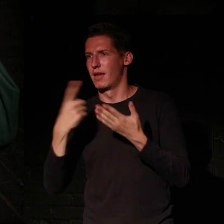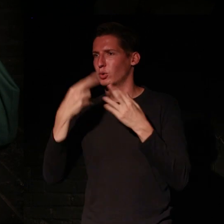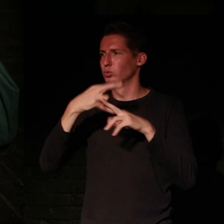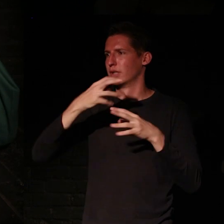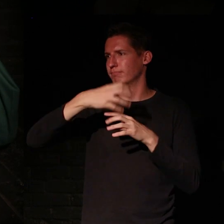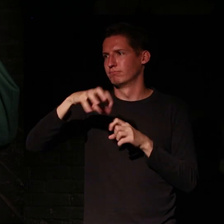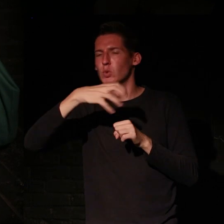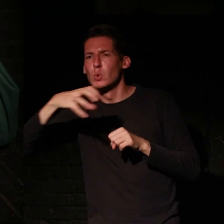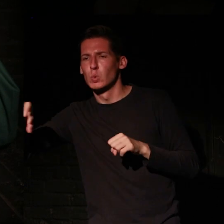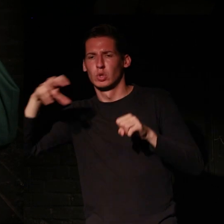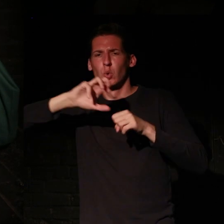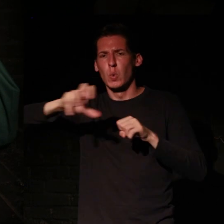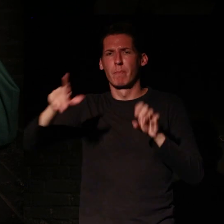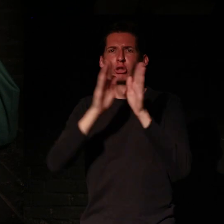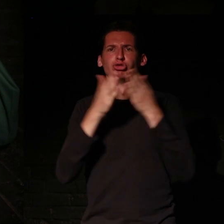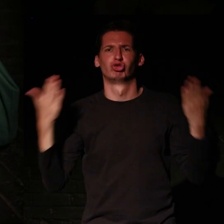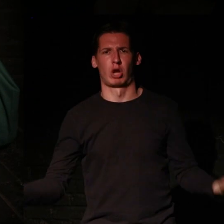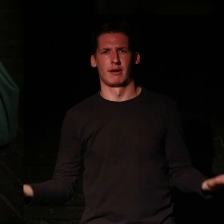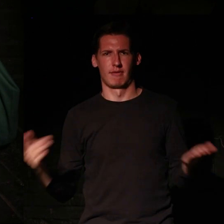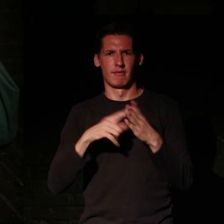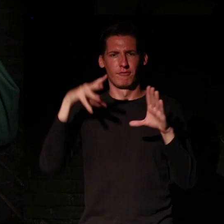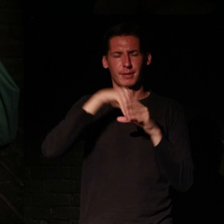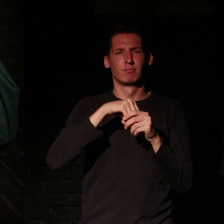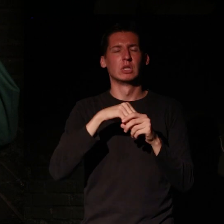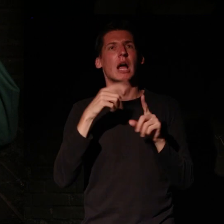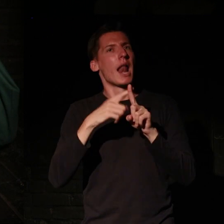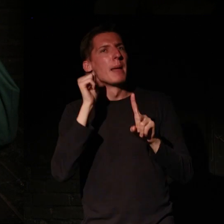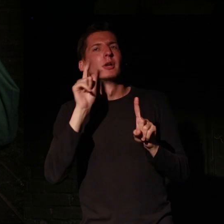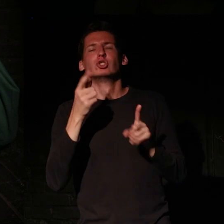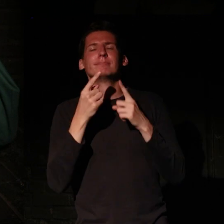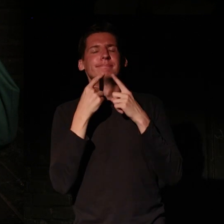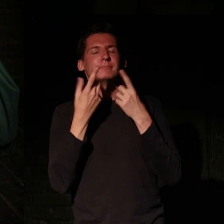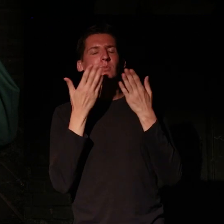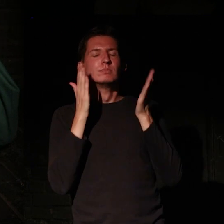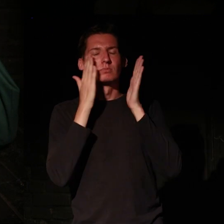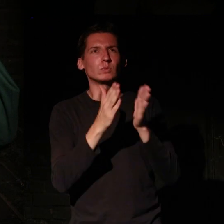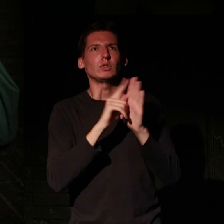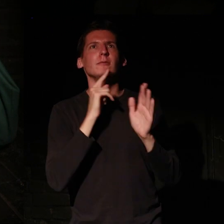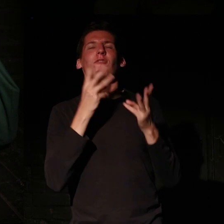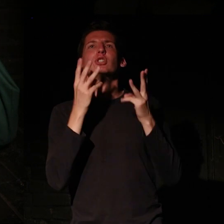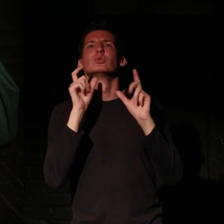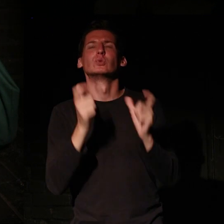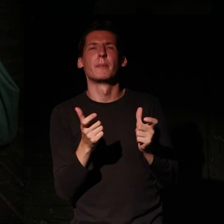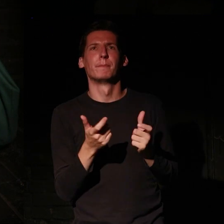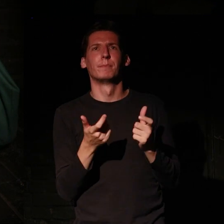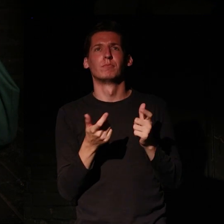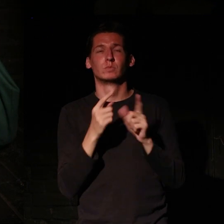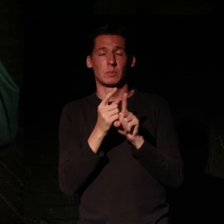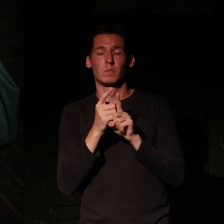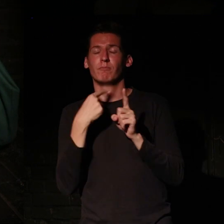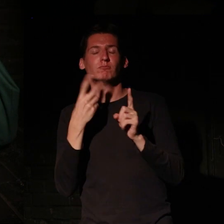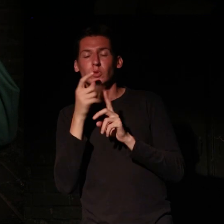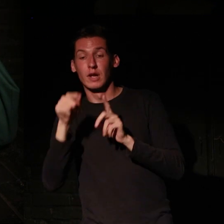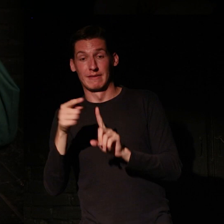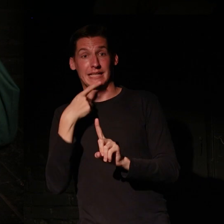rodzaju księgi. Ale też trzeba przyznać, że jest taka tendencja w ogóle w języku polskim